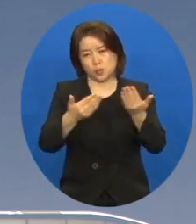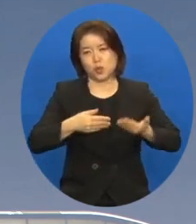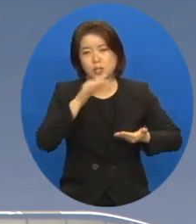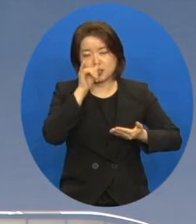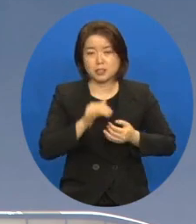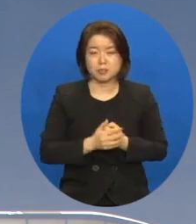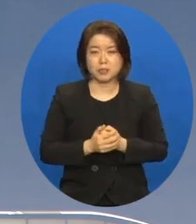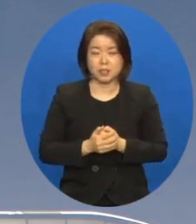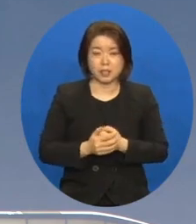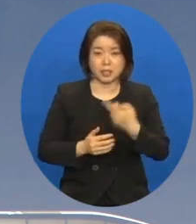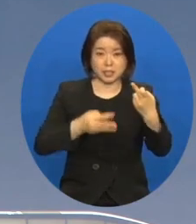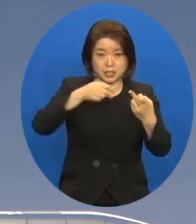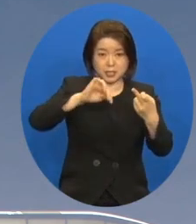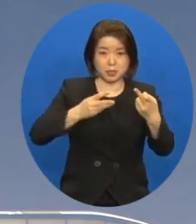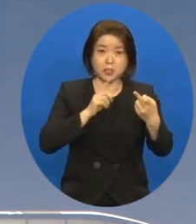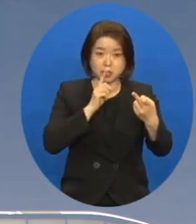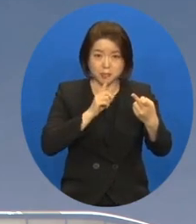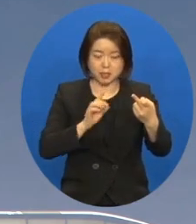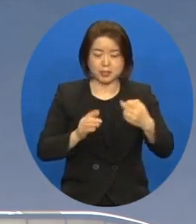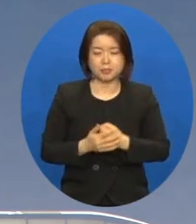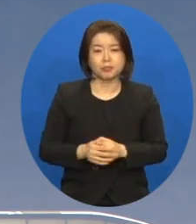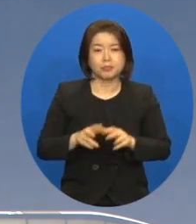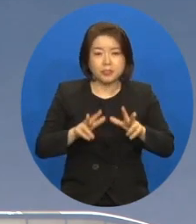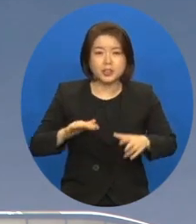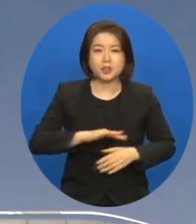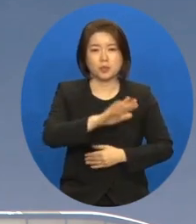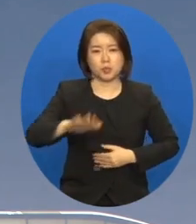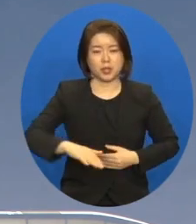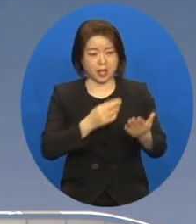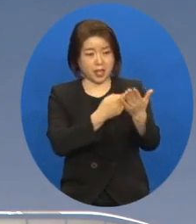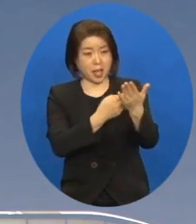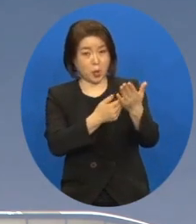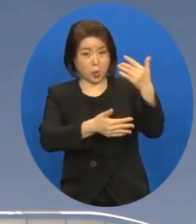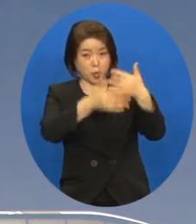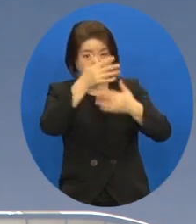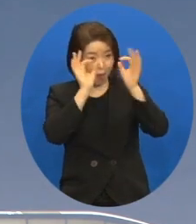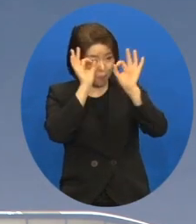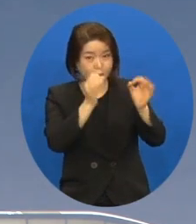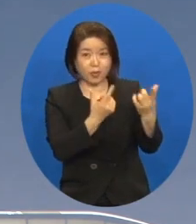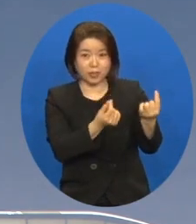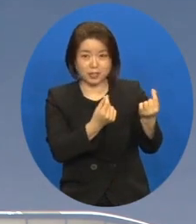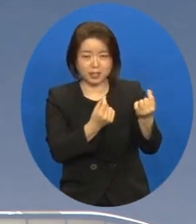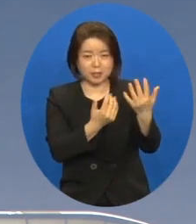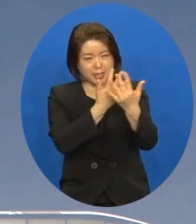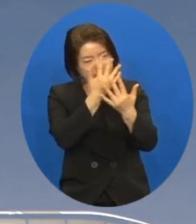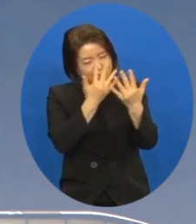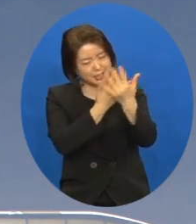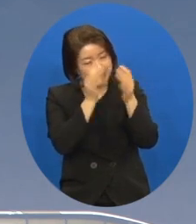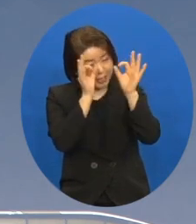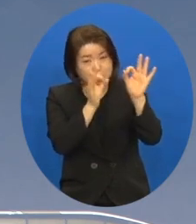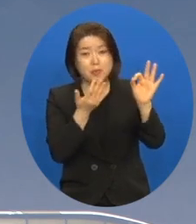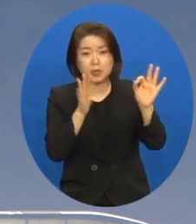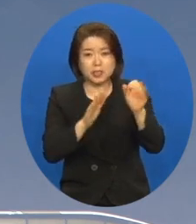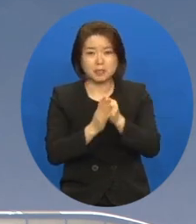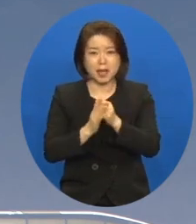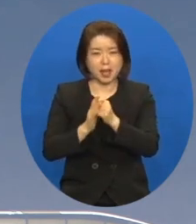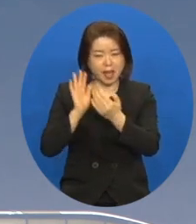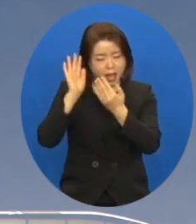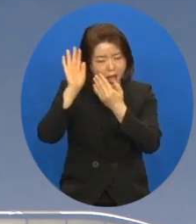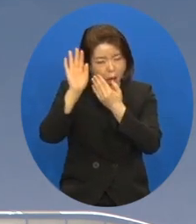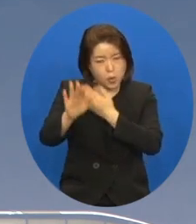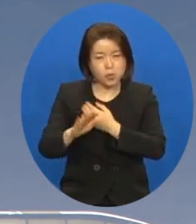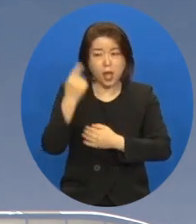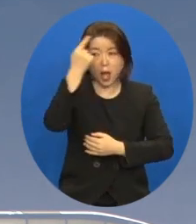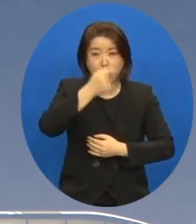12절 말씀을 봅시다. 지금은 우리가 거울로 영상을 보듯이 희미하게 보지만은 그때에는